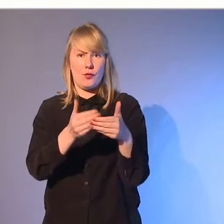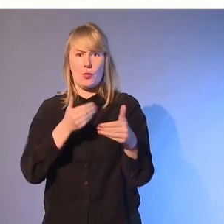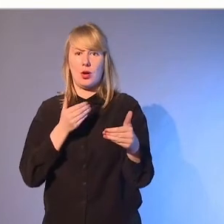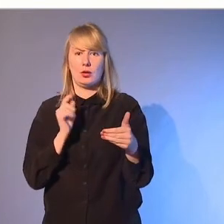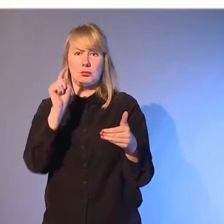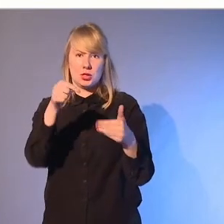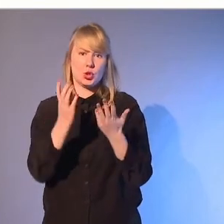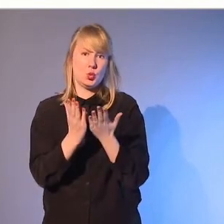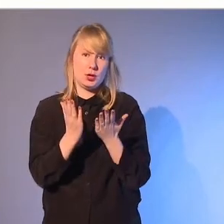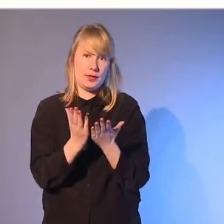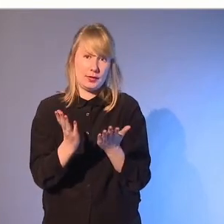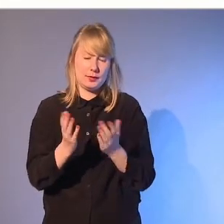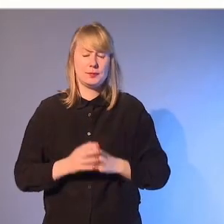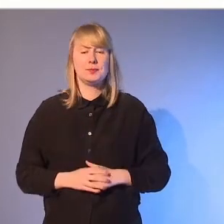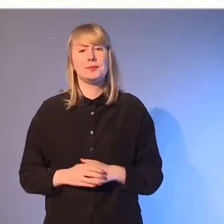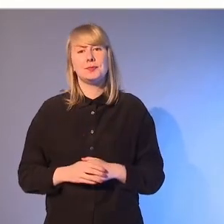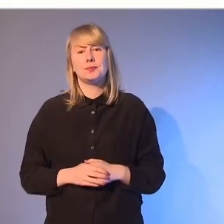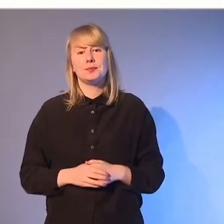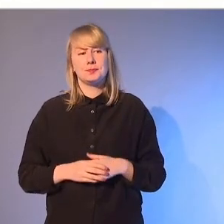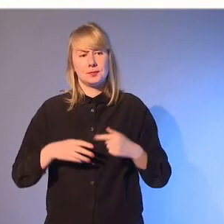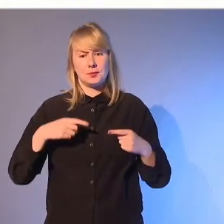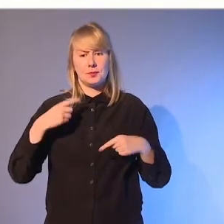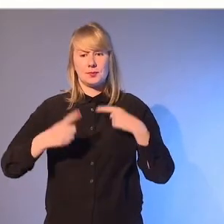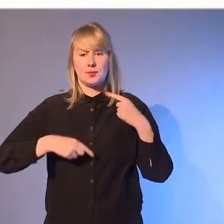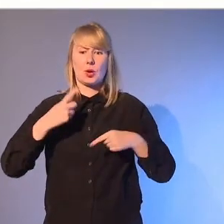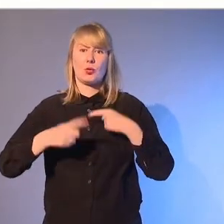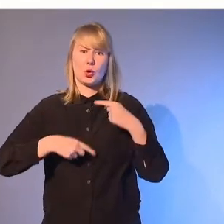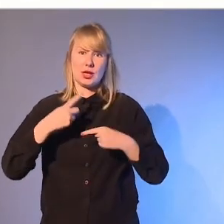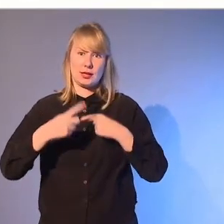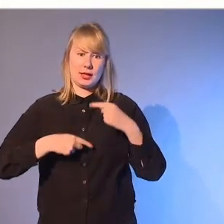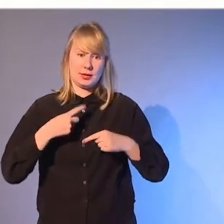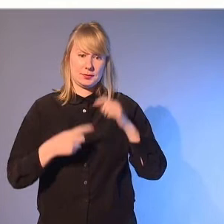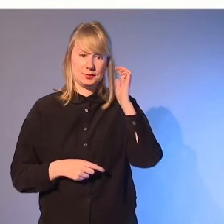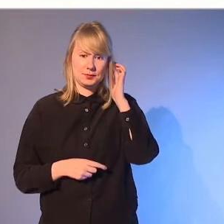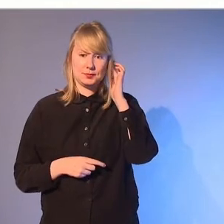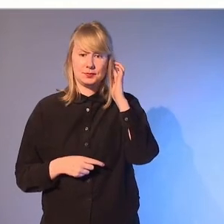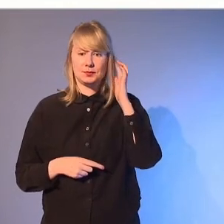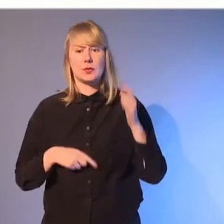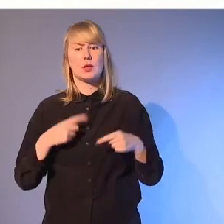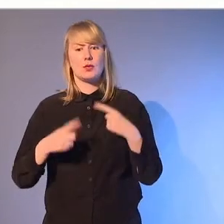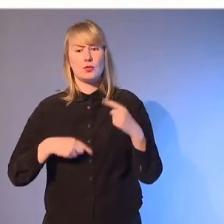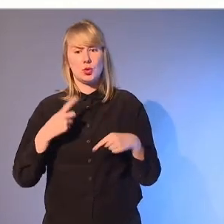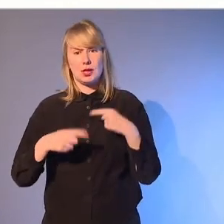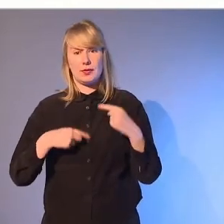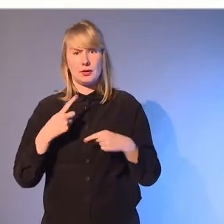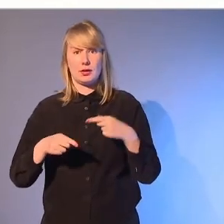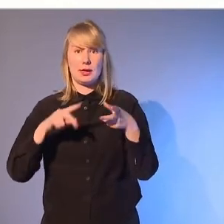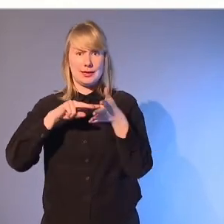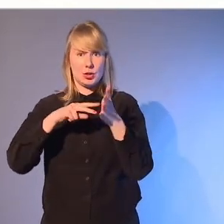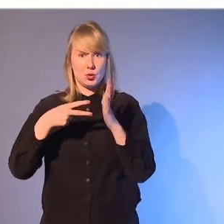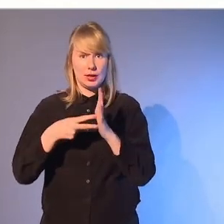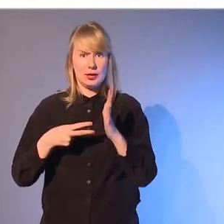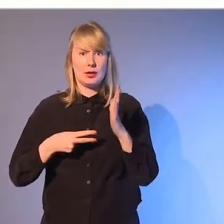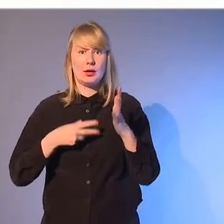skolen. Og så fortsetter jo det her nå da, med at teknologien